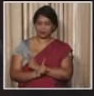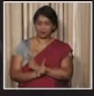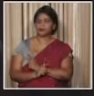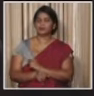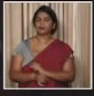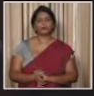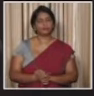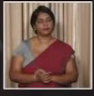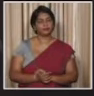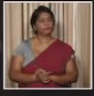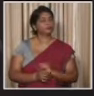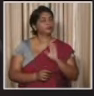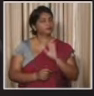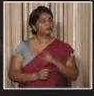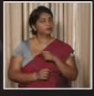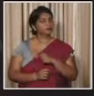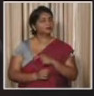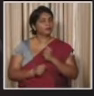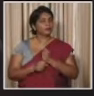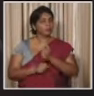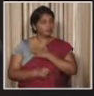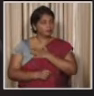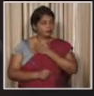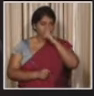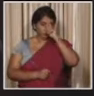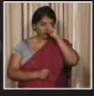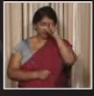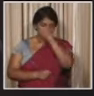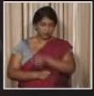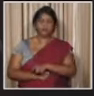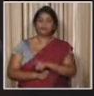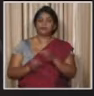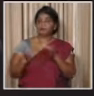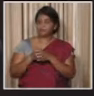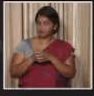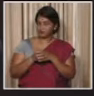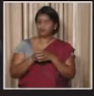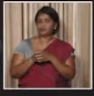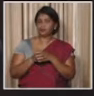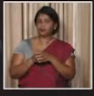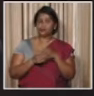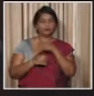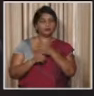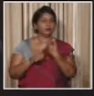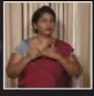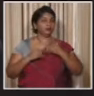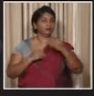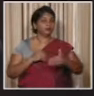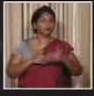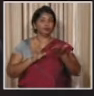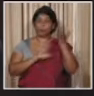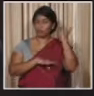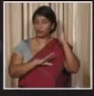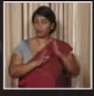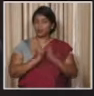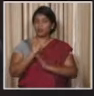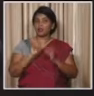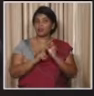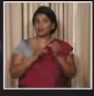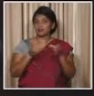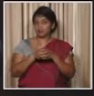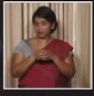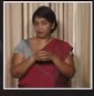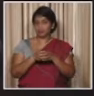වුණා. එතකොට ගෝඨාභය රාජපක්ෂ ඇතුළු කණ්ඩායම අර ඉදිරිපෙළේ හිටපු කලින් හිටපු ඇමති